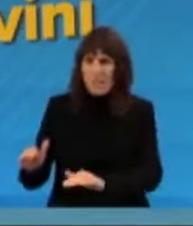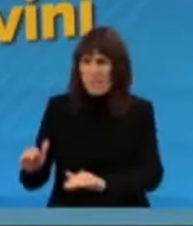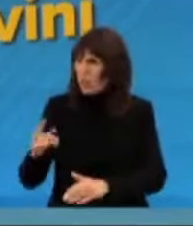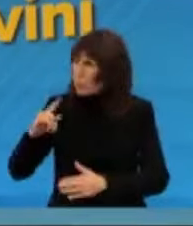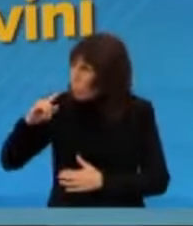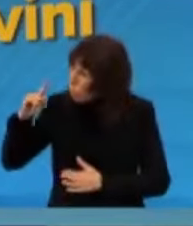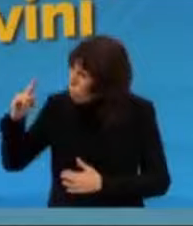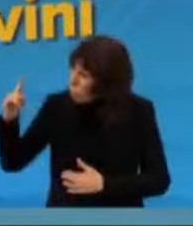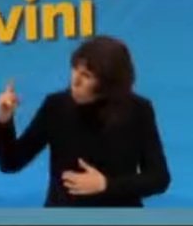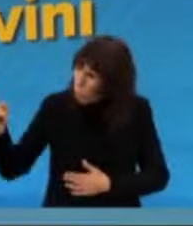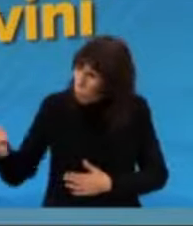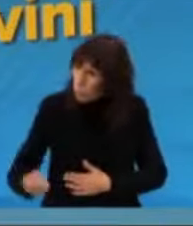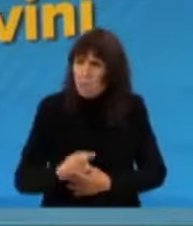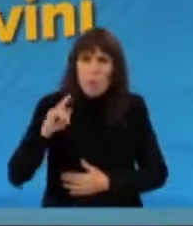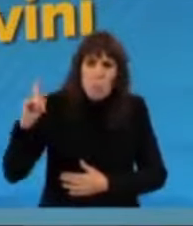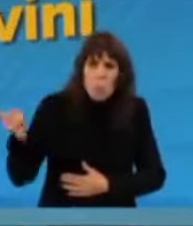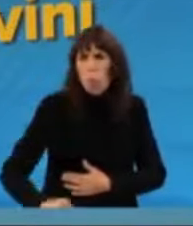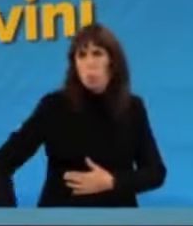tutti noi dobbiamo difenderlo.